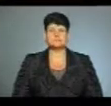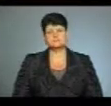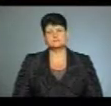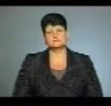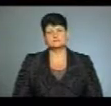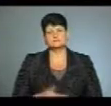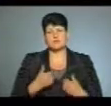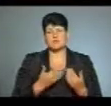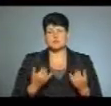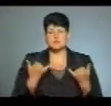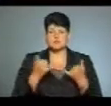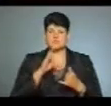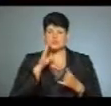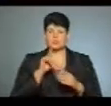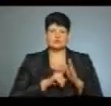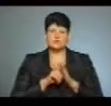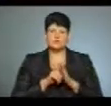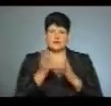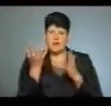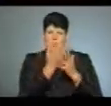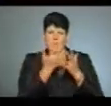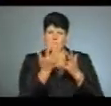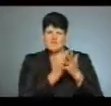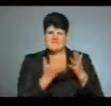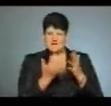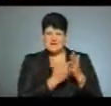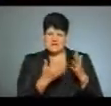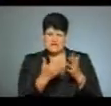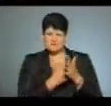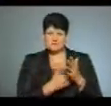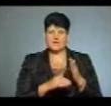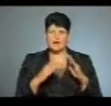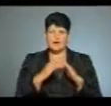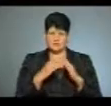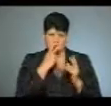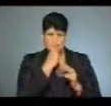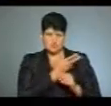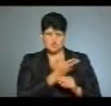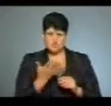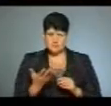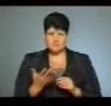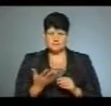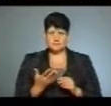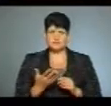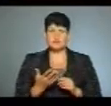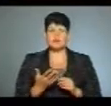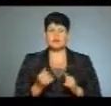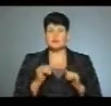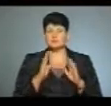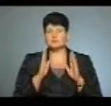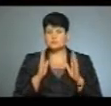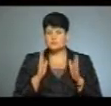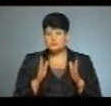Ми сьогодні зранку почали оббивати хату. Вже, як бачите, є прогрес від старого матеріалу. І